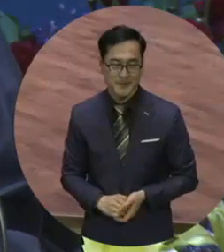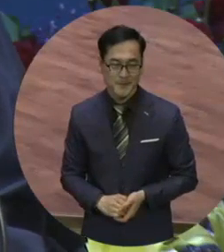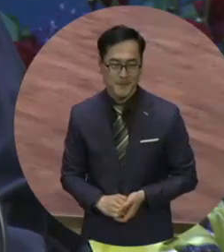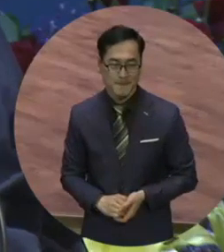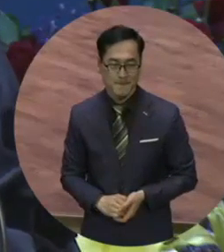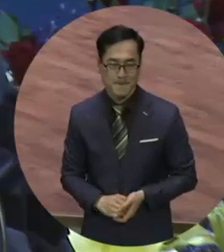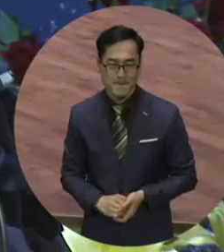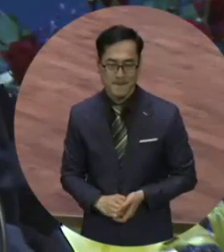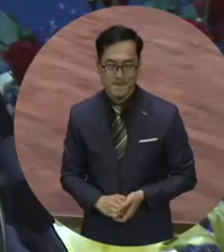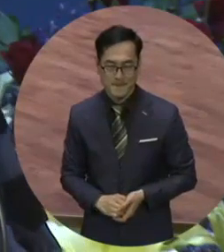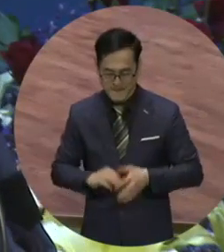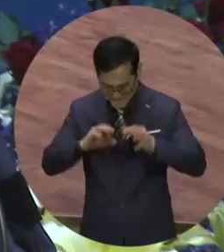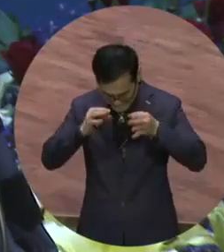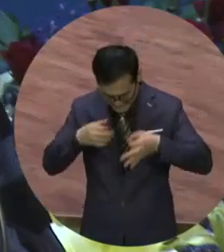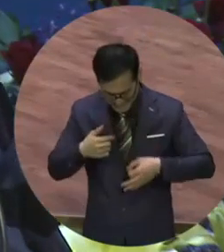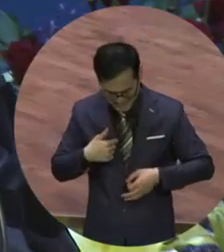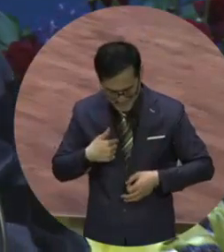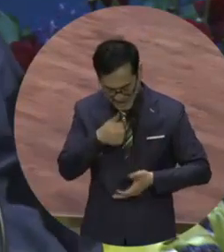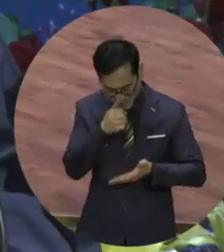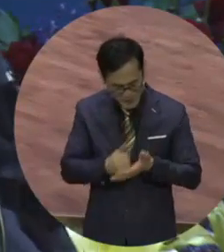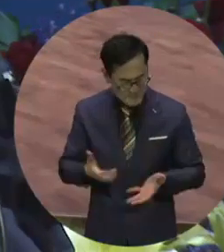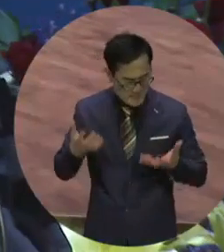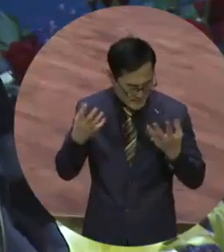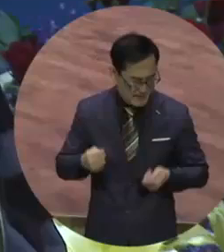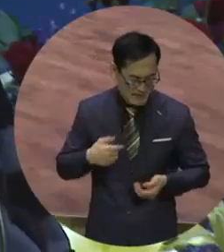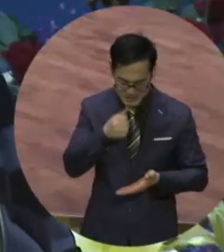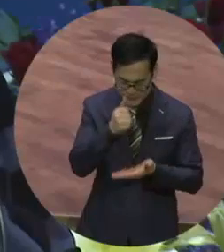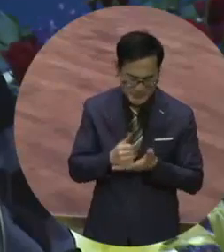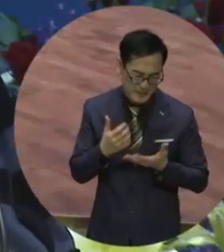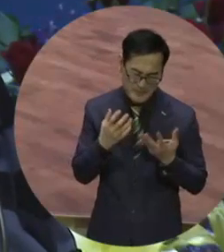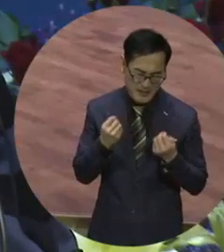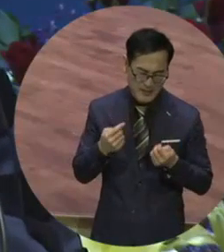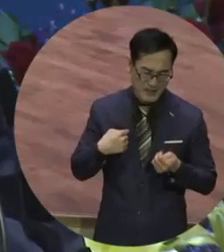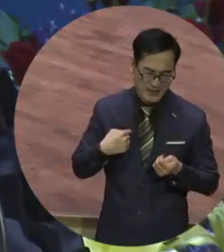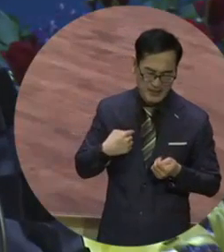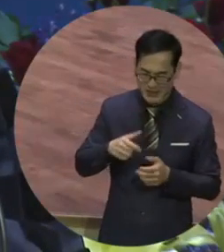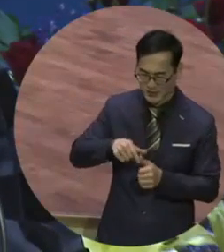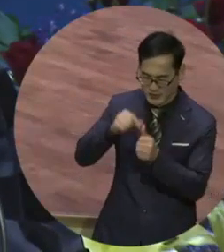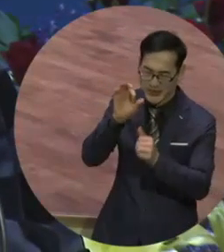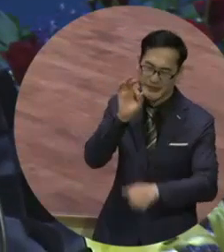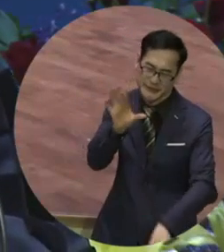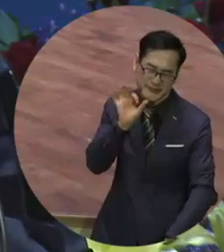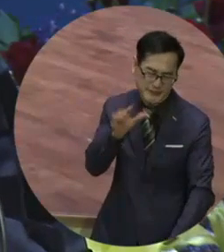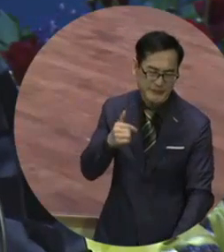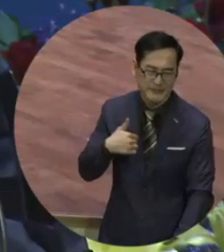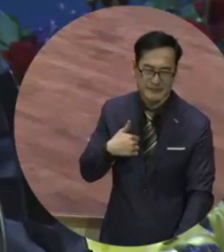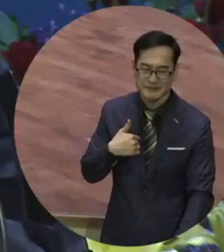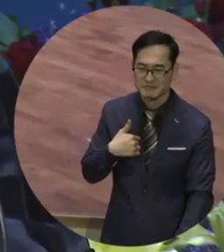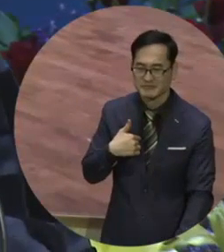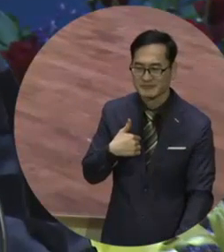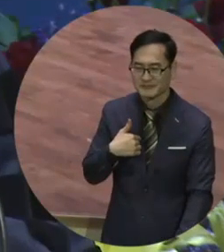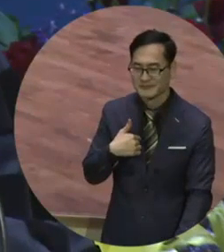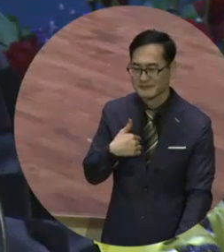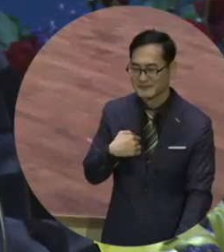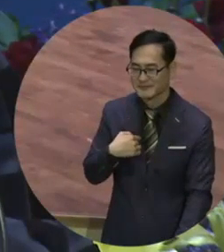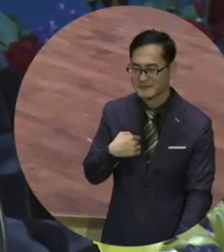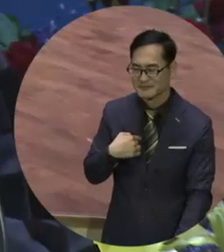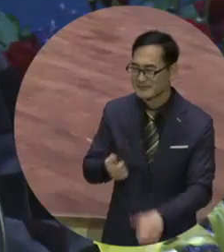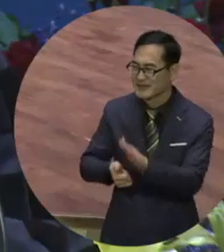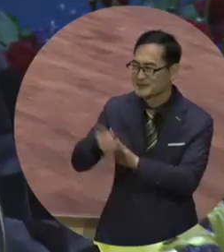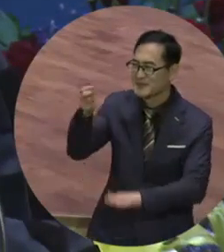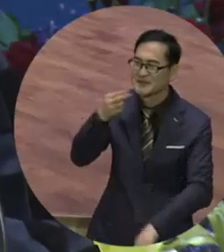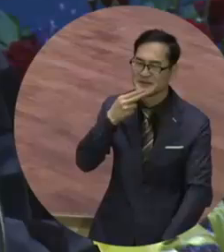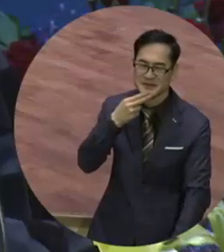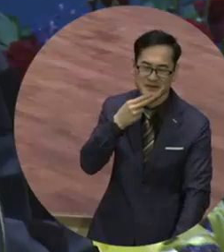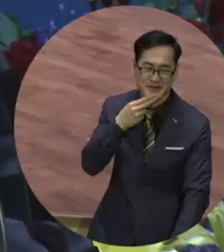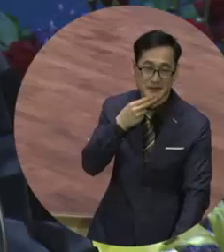아이고 나 같은 거만 나는 죄가 많아서 뭐. 아이고 나는 무능해서 나는 뭐 아무 쓸데 없는